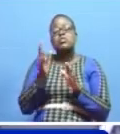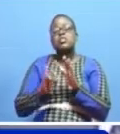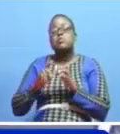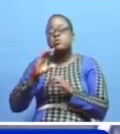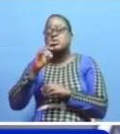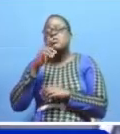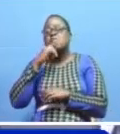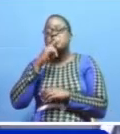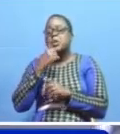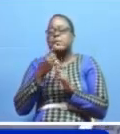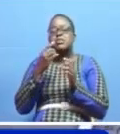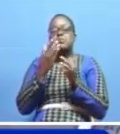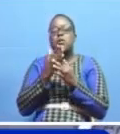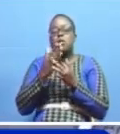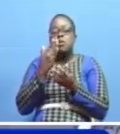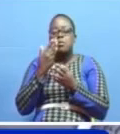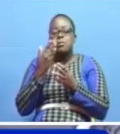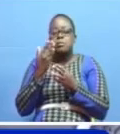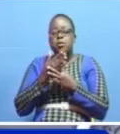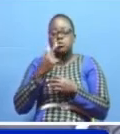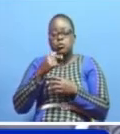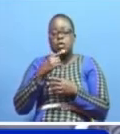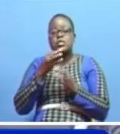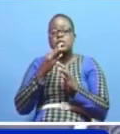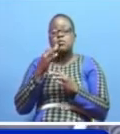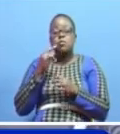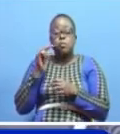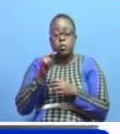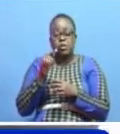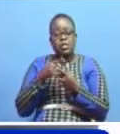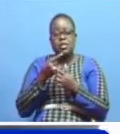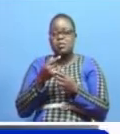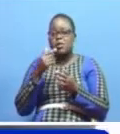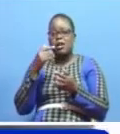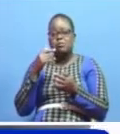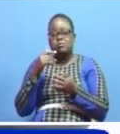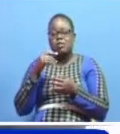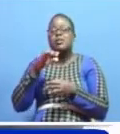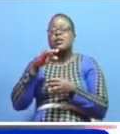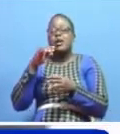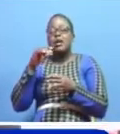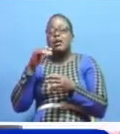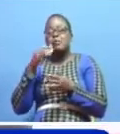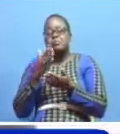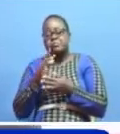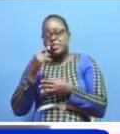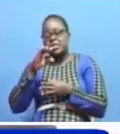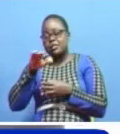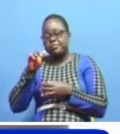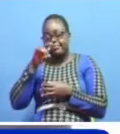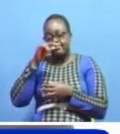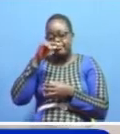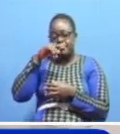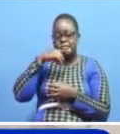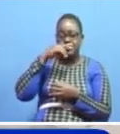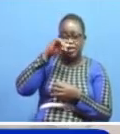Indi ni umwe witu. Na wa mwolo watawethi ya wolo tambunge ya Kitui. Itina wa kumung'uthula munini wa spika kuma mwanyani wa memba mabunge